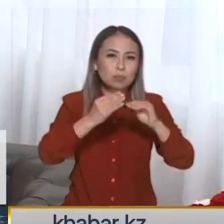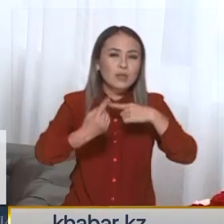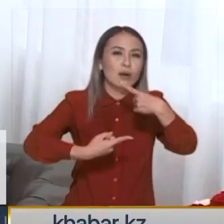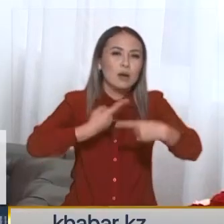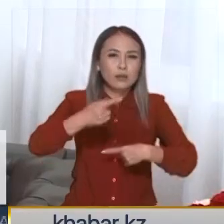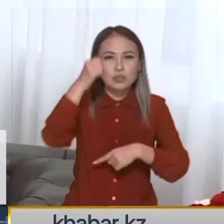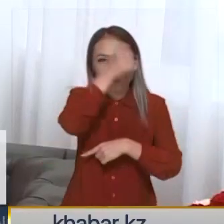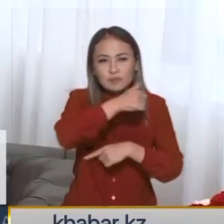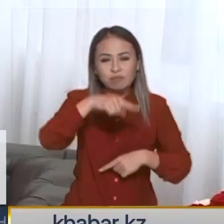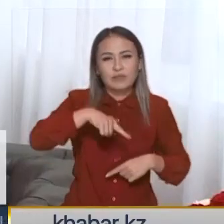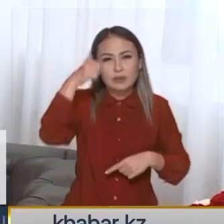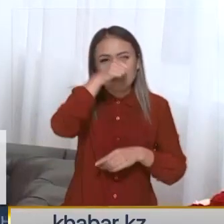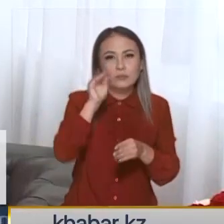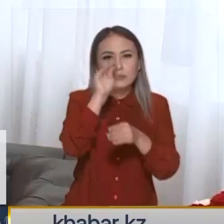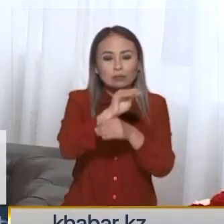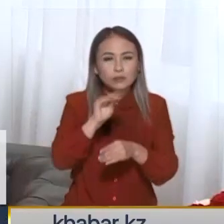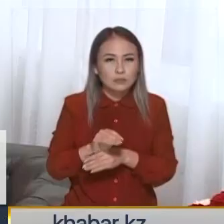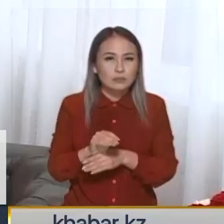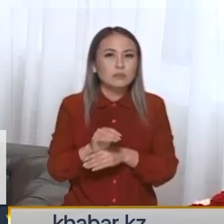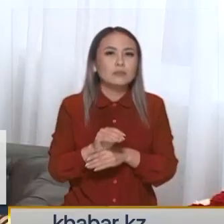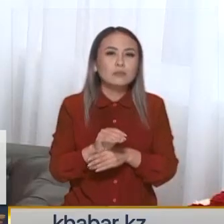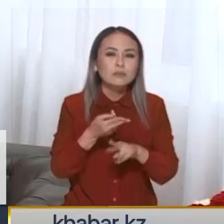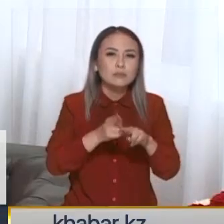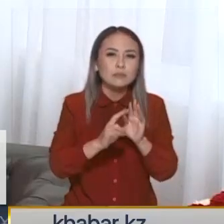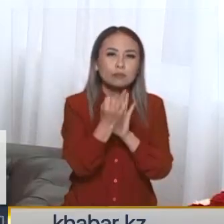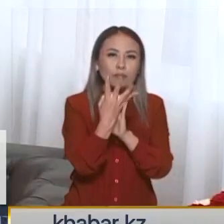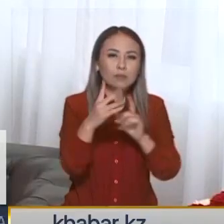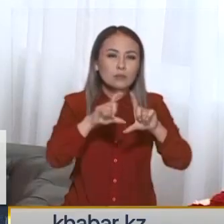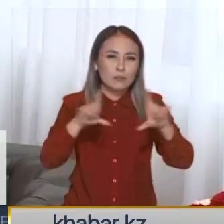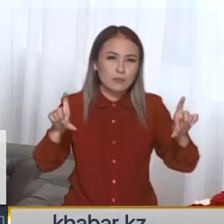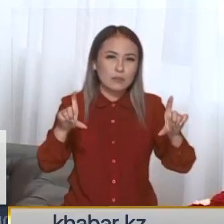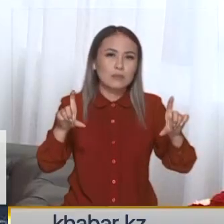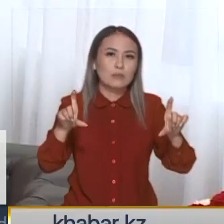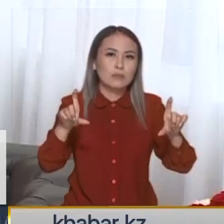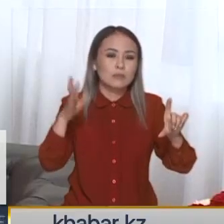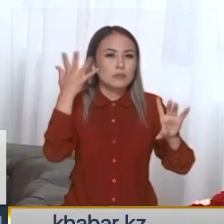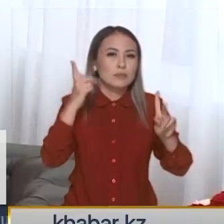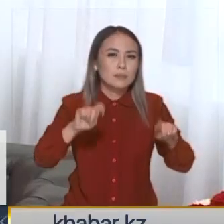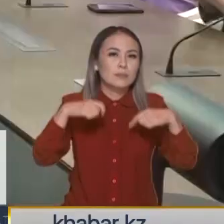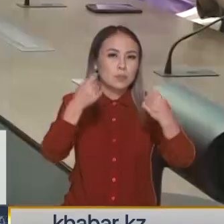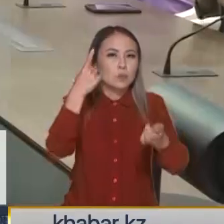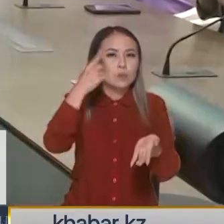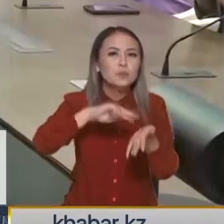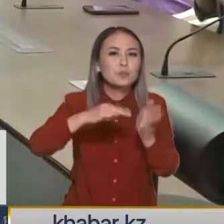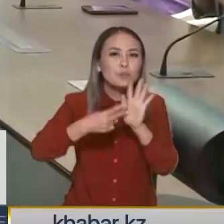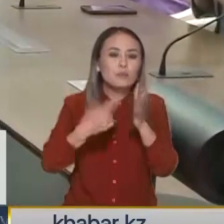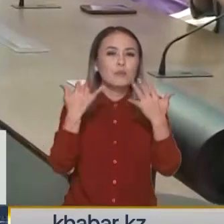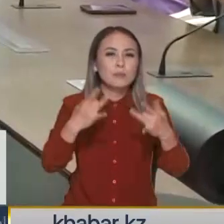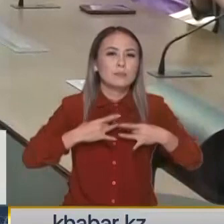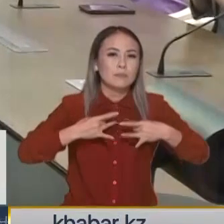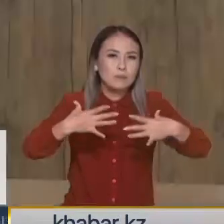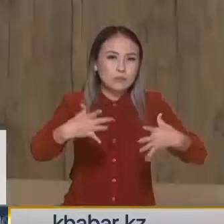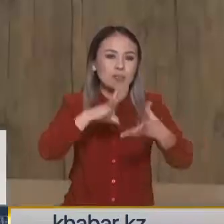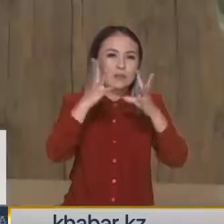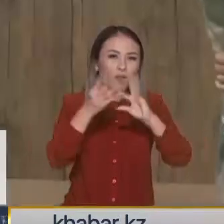жылда биыл біраз мектептер тапсырамыз. Жалпы 14 мектеп тапсырамыз деп жоспарлап отырмыз. Мерекелік іс-шарада